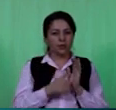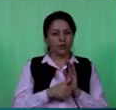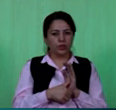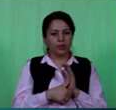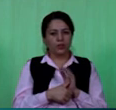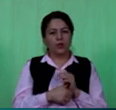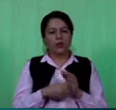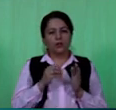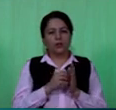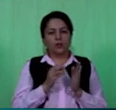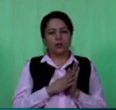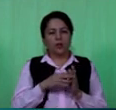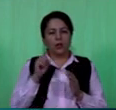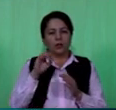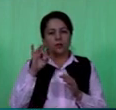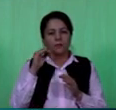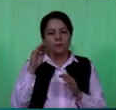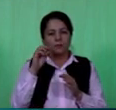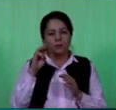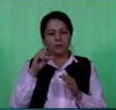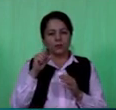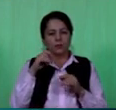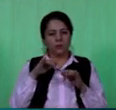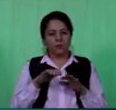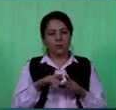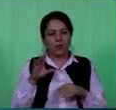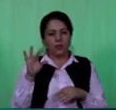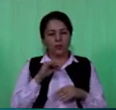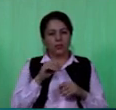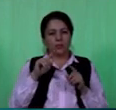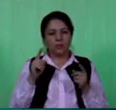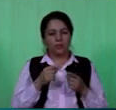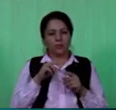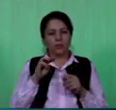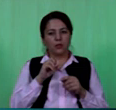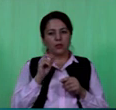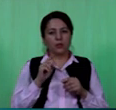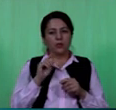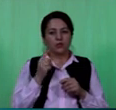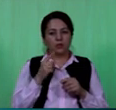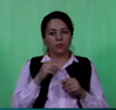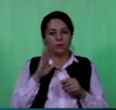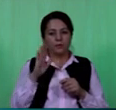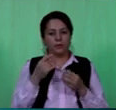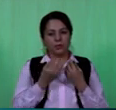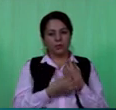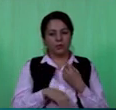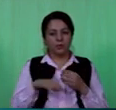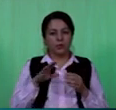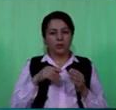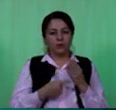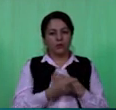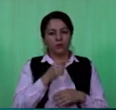123456 знаки арифметических действий и скобки так чтобы в результате получилось